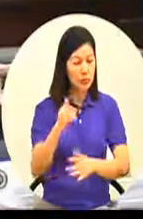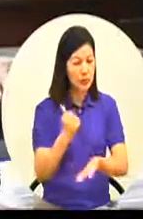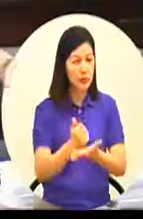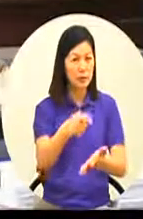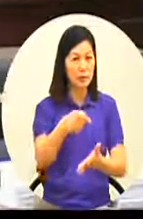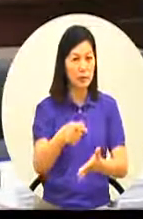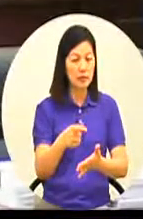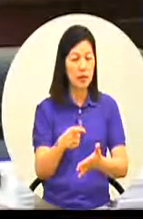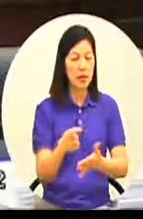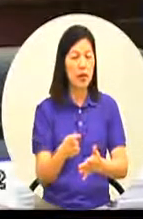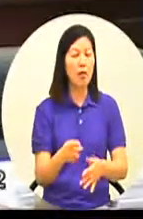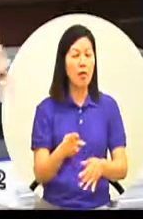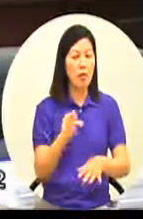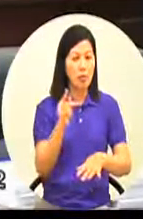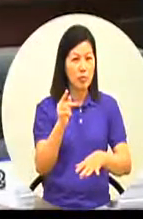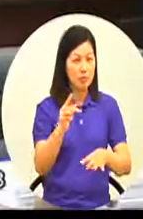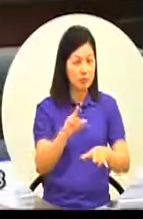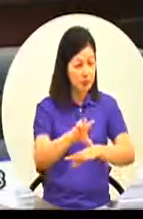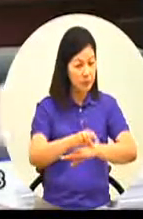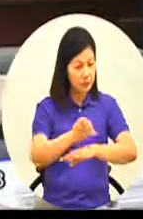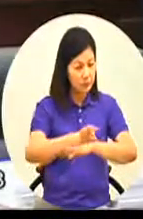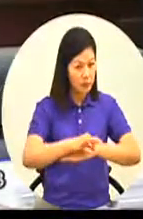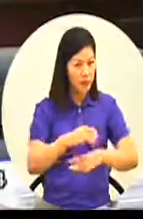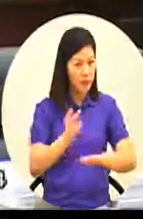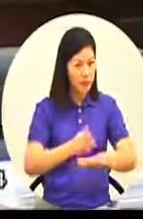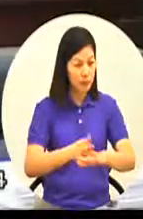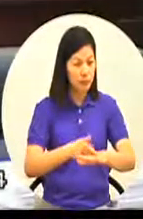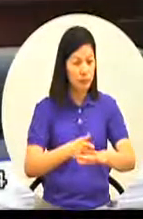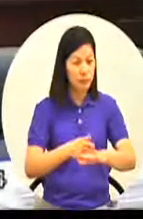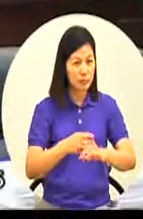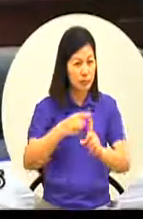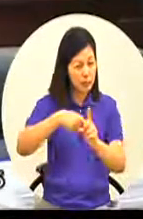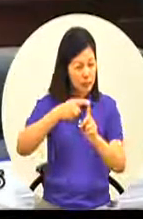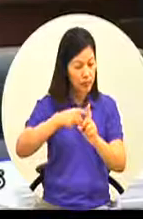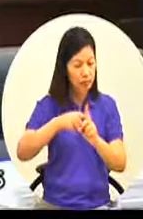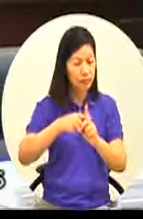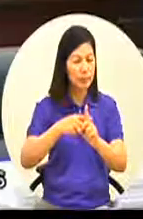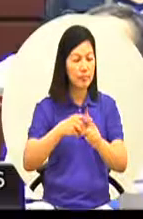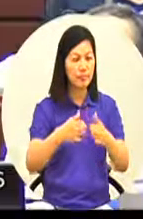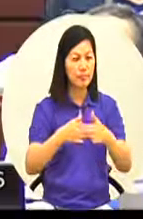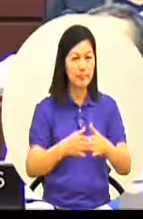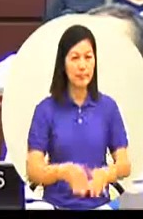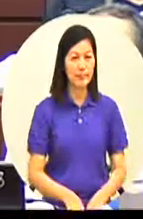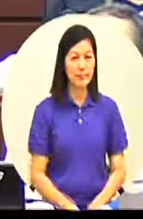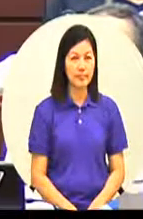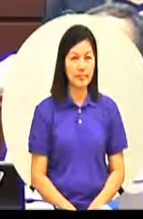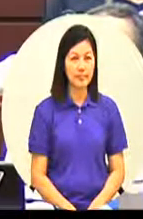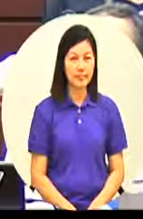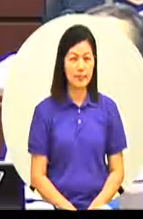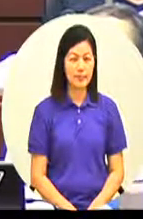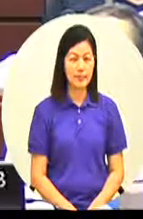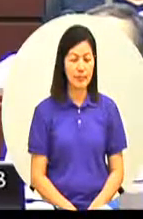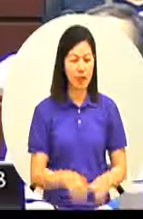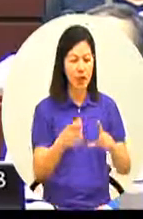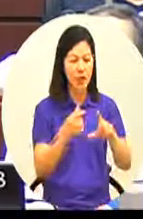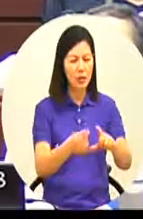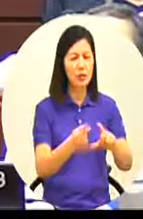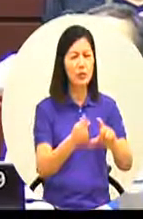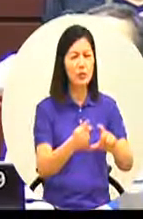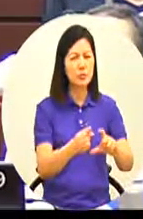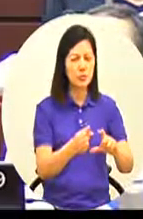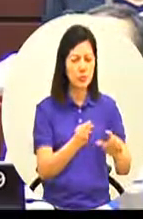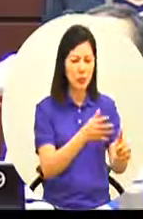水准嘛。那么要超过1024了，这个 subject 嘛，对吧？ 那个关于区的调查里面，我